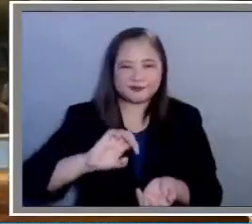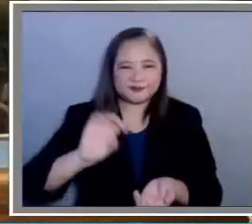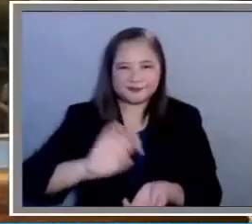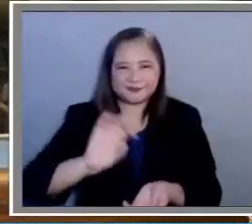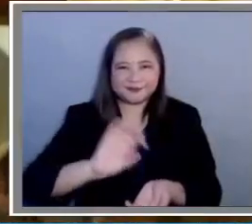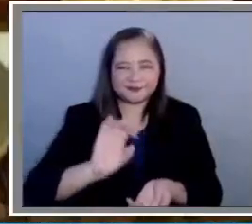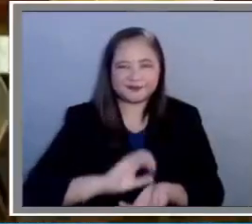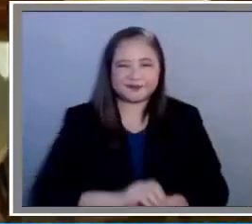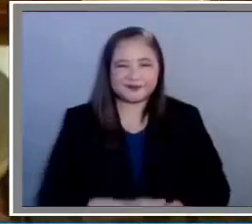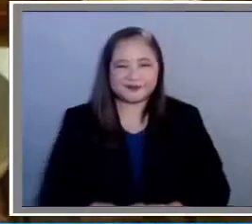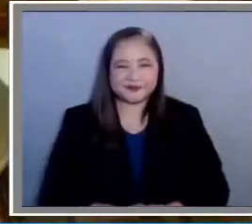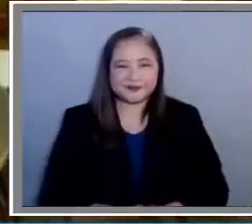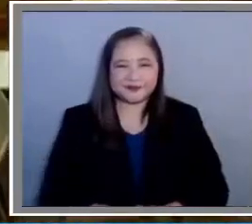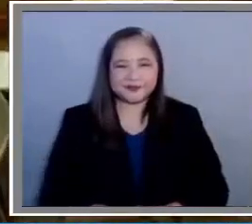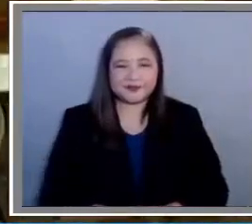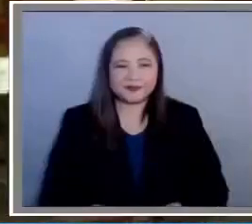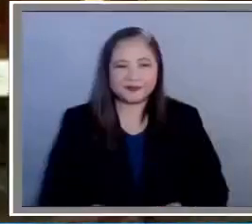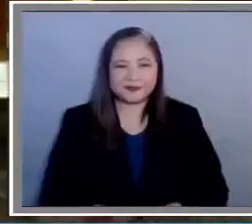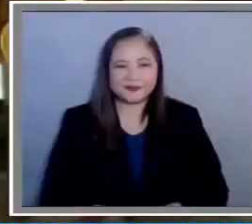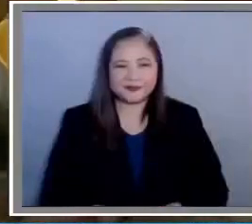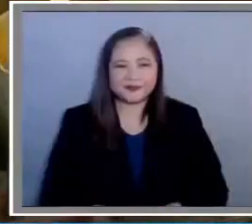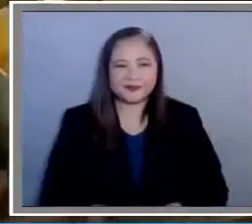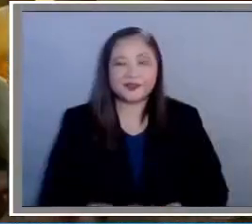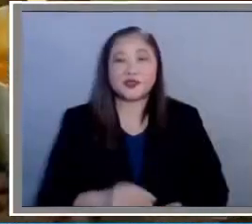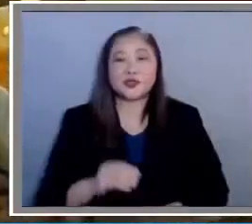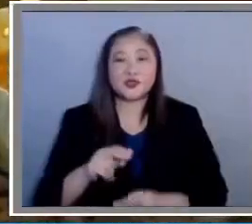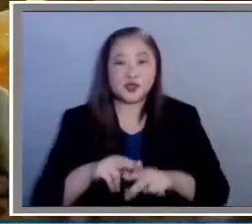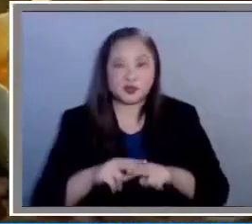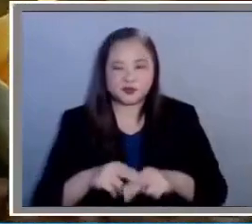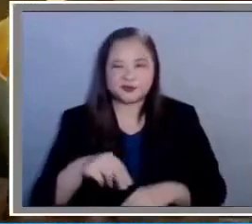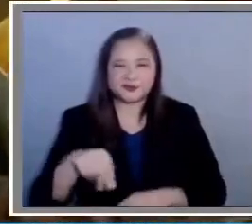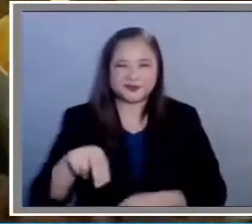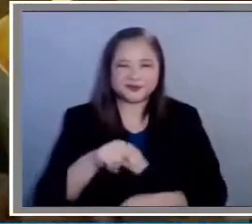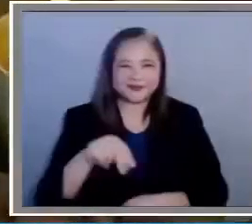Then salt. Bing, bing, bing, bing, yum, yum, yum. Pam!